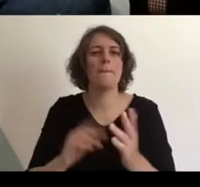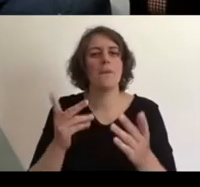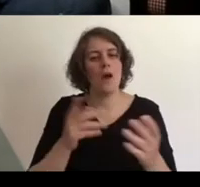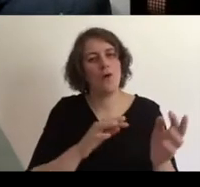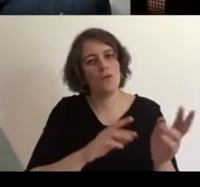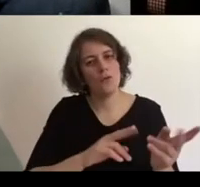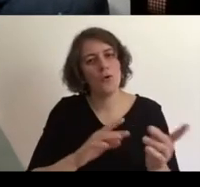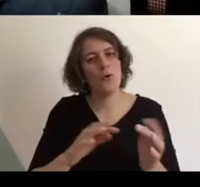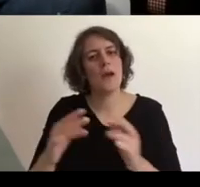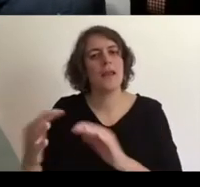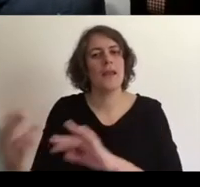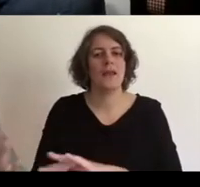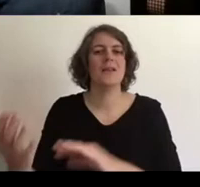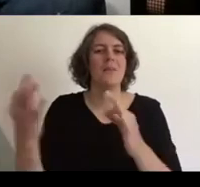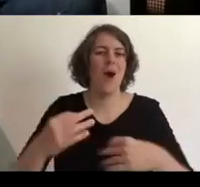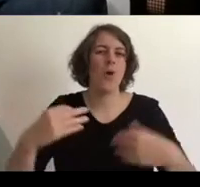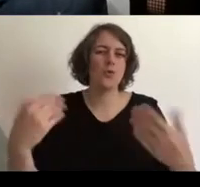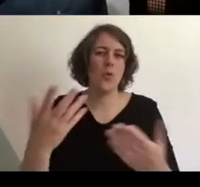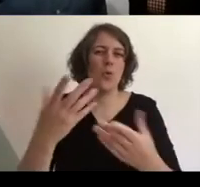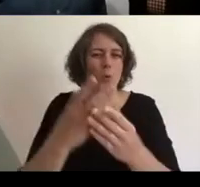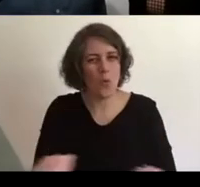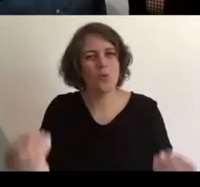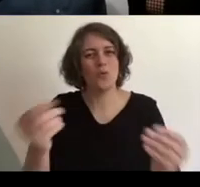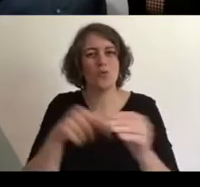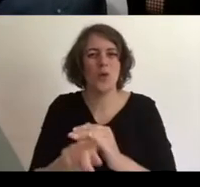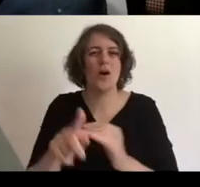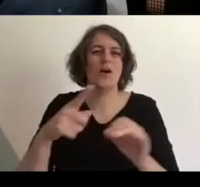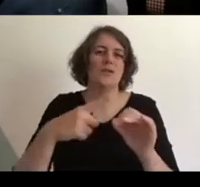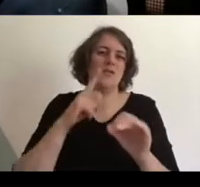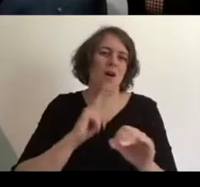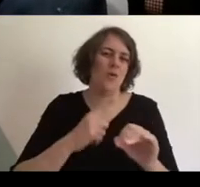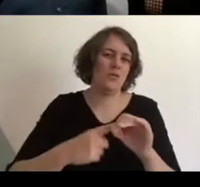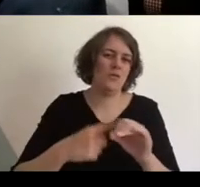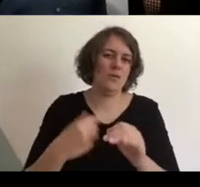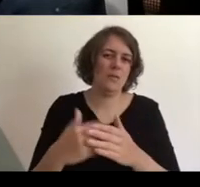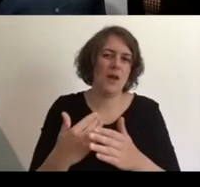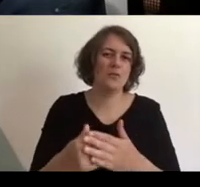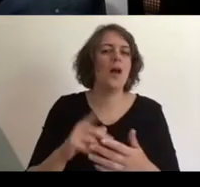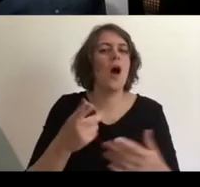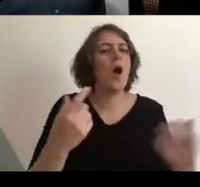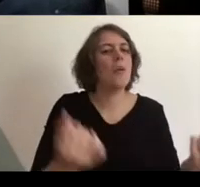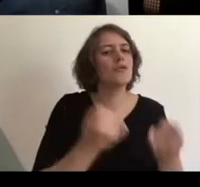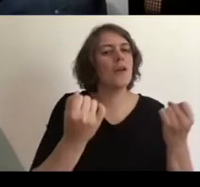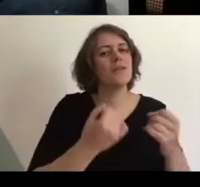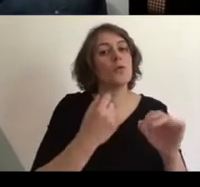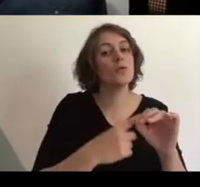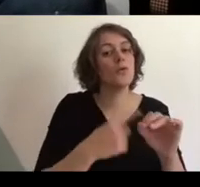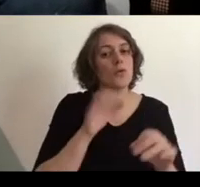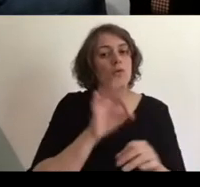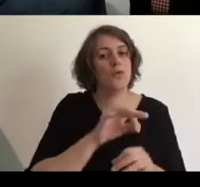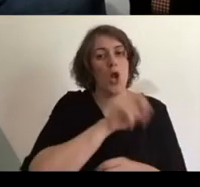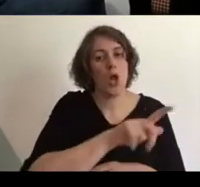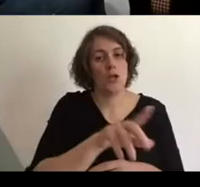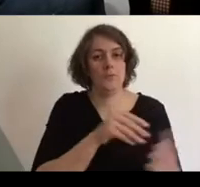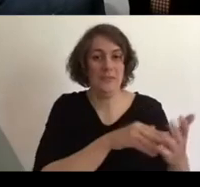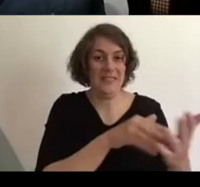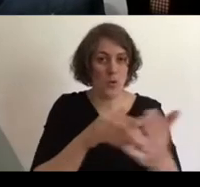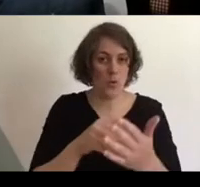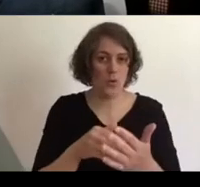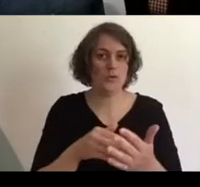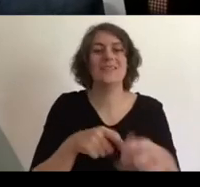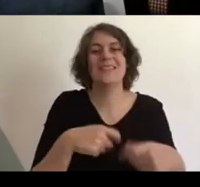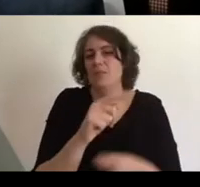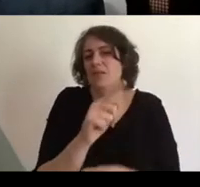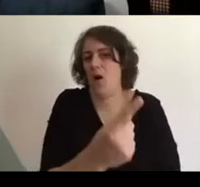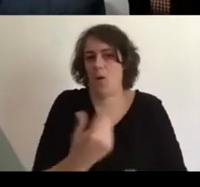solche Quotenlösungen brauchen. Also wir haben ja auch die Beschäftigungsquote von Menschen mit Behinderung. Ich